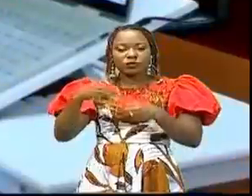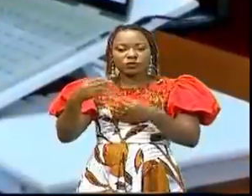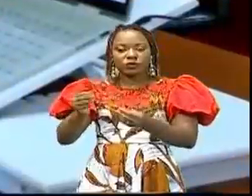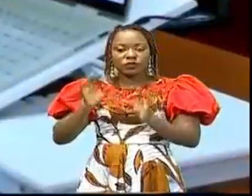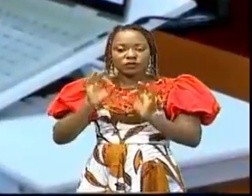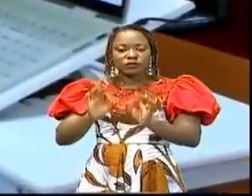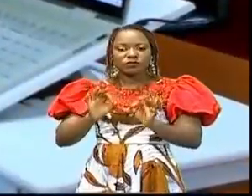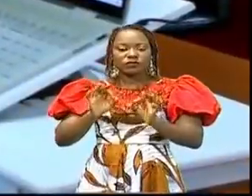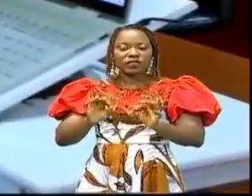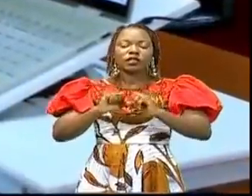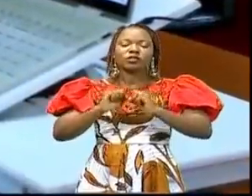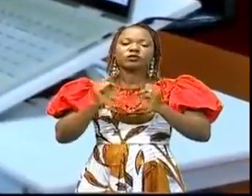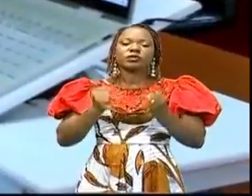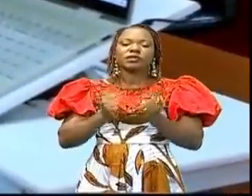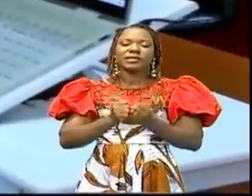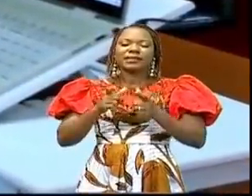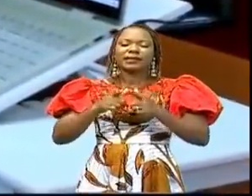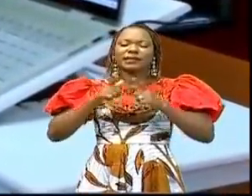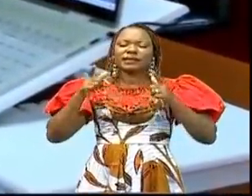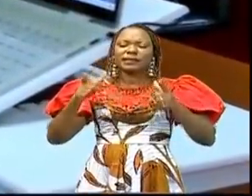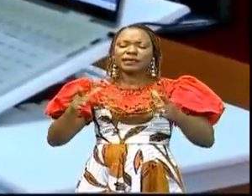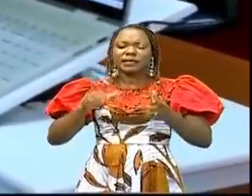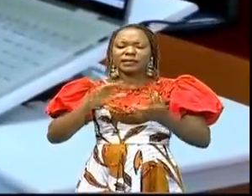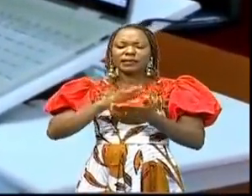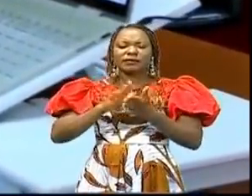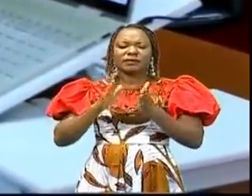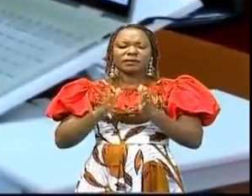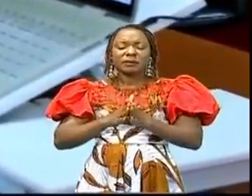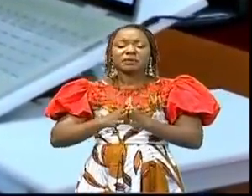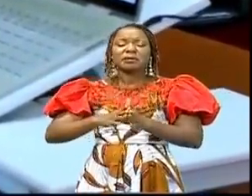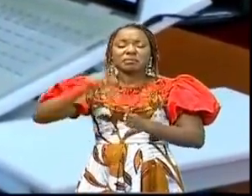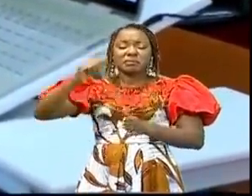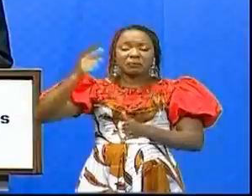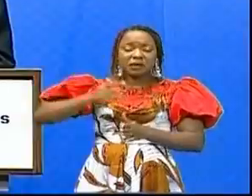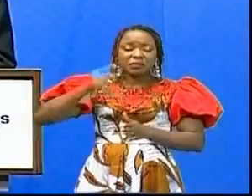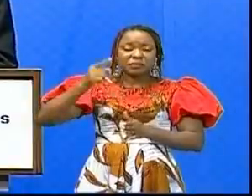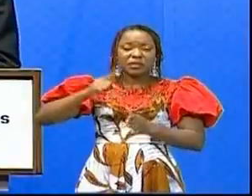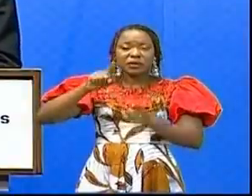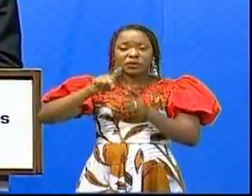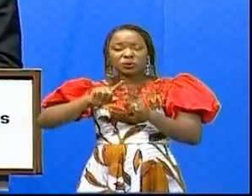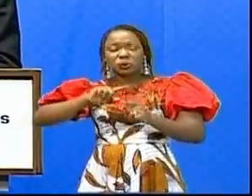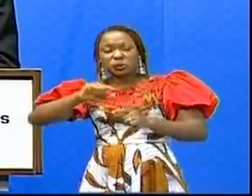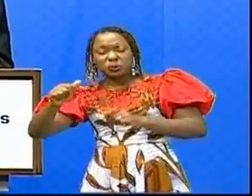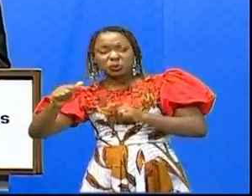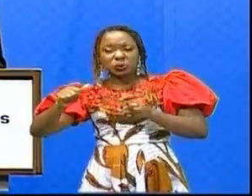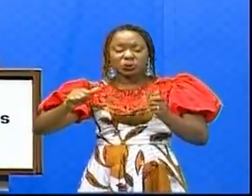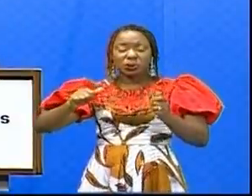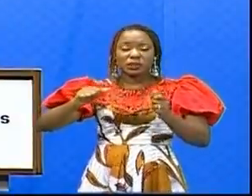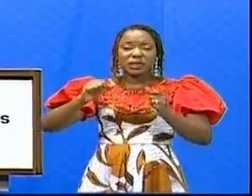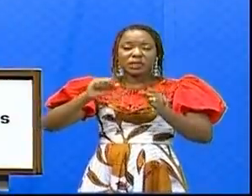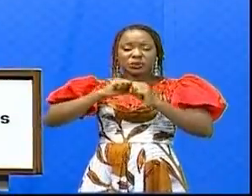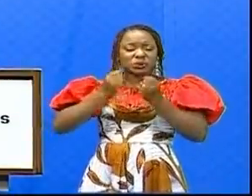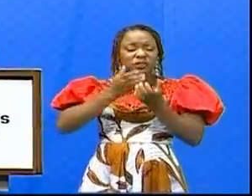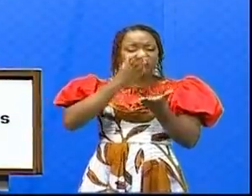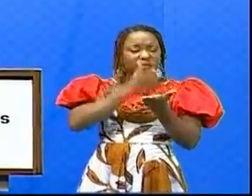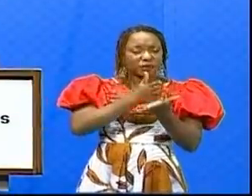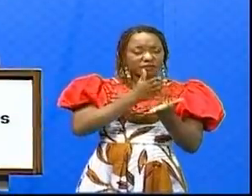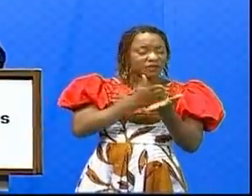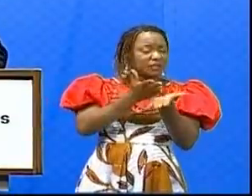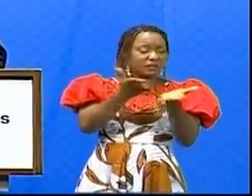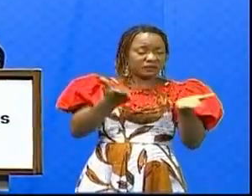nouvelle compagnie une grande capacité de devenir leader et de supplanter la concurrence de compagnies privées ou étrangères au niveau